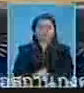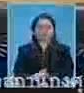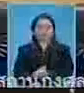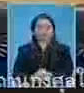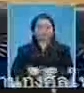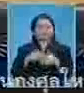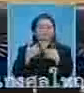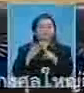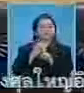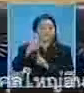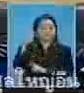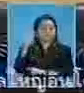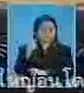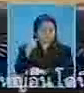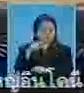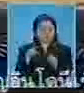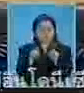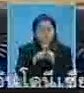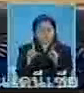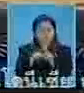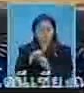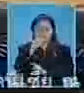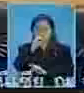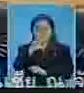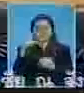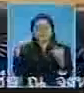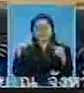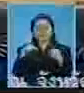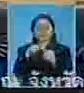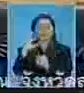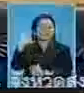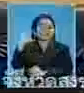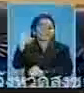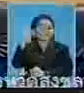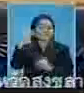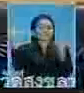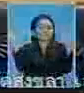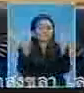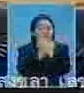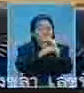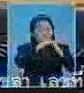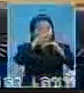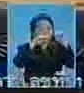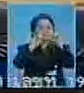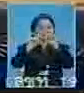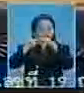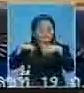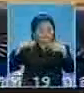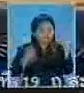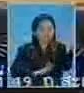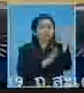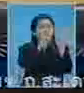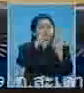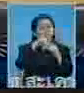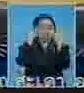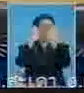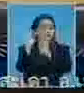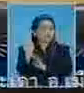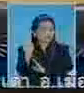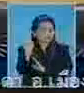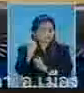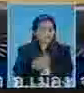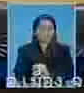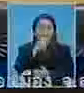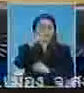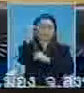ส่วนประเด็นที่5ท่านพูดถึงการเปลี่ยนแปลงของโลกนะครับแล้วก็ท่าทีบทบาทของเราท่านบอกว่า